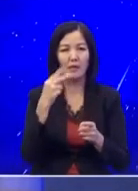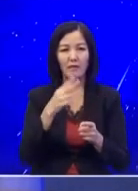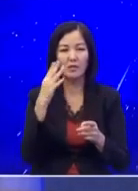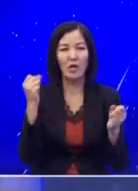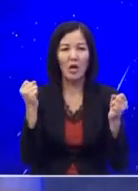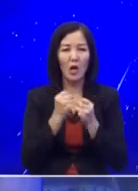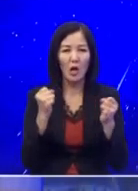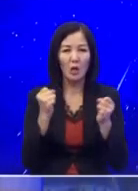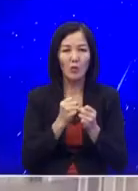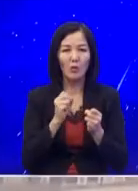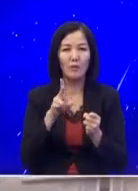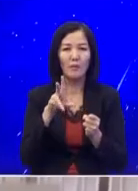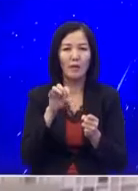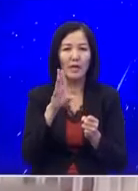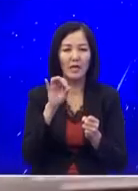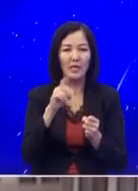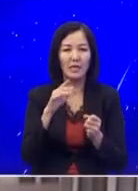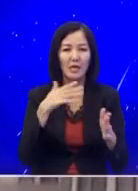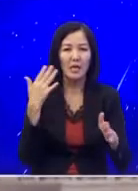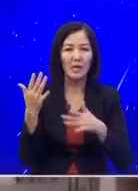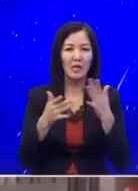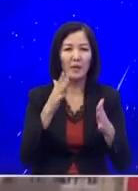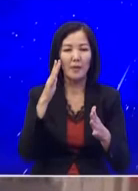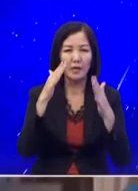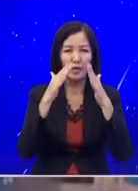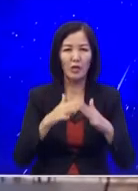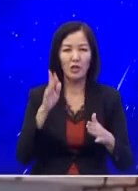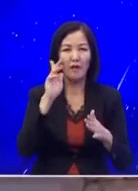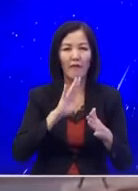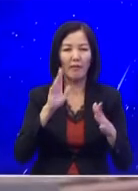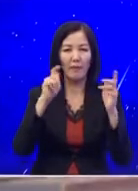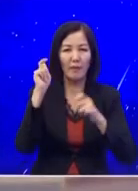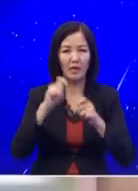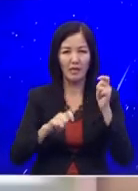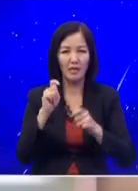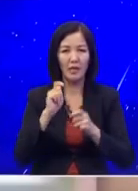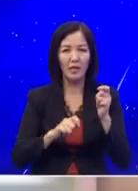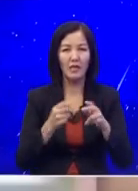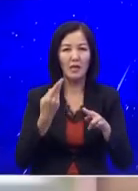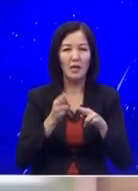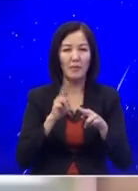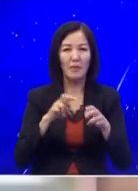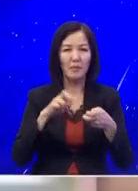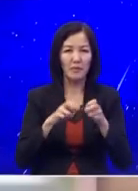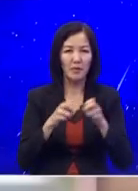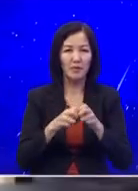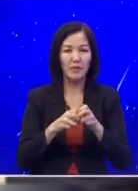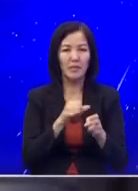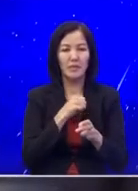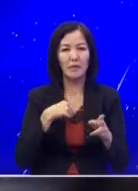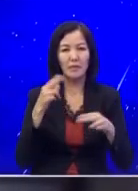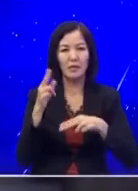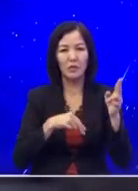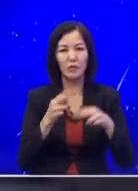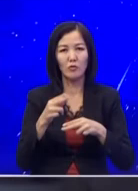зимой стены, плесень, нерабочая вентиляция и протекающая крыша – это не все проблемы, с которыми столкнулись жильцы. Сам застройщик не считает